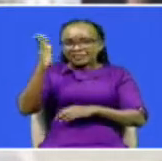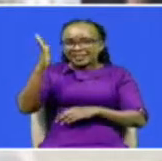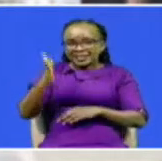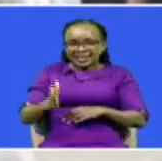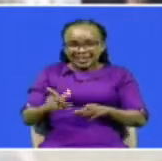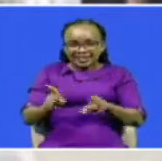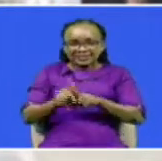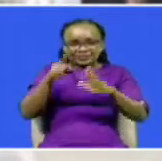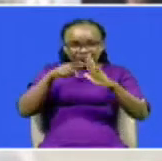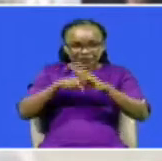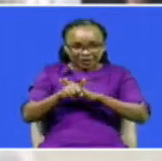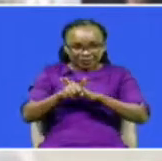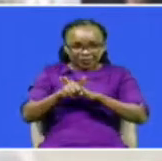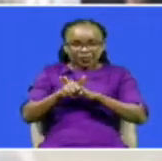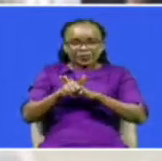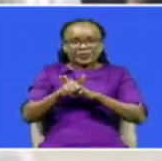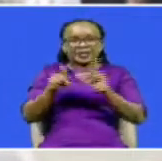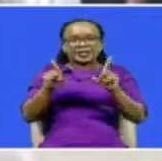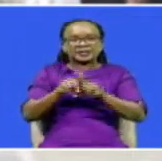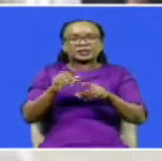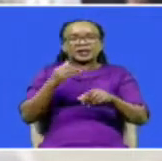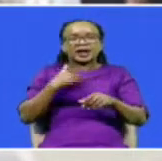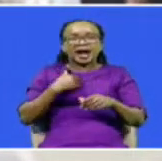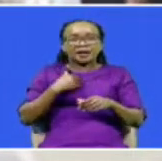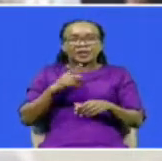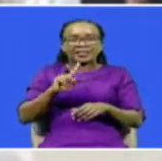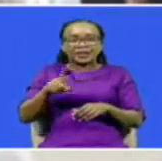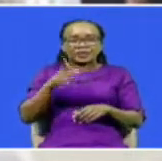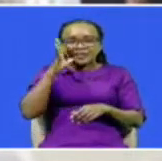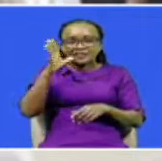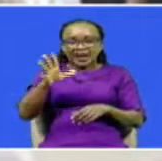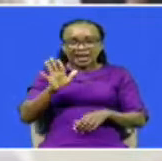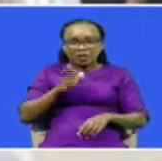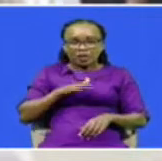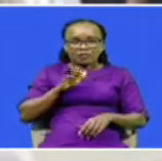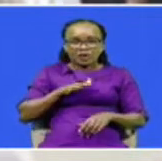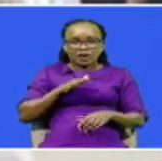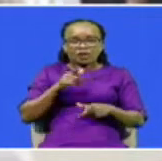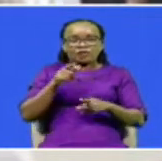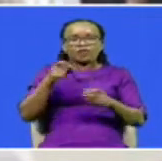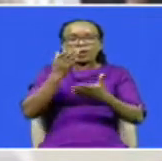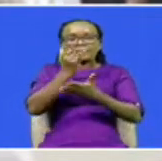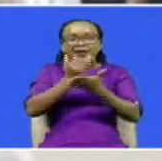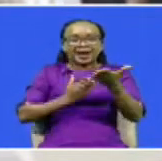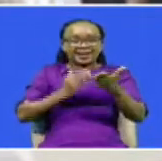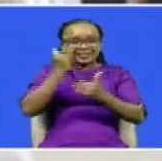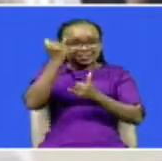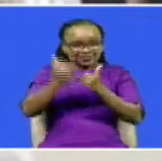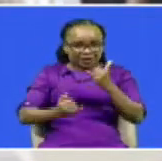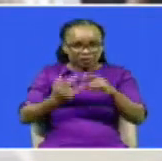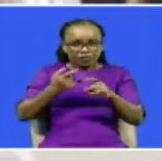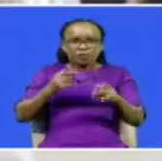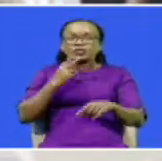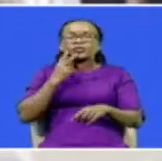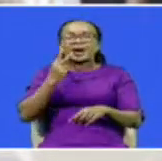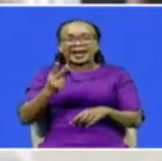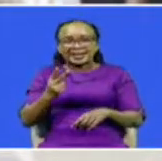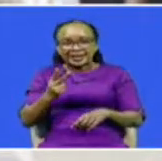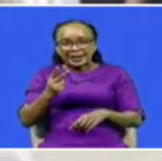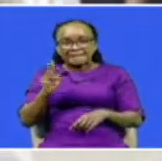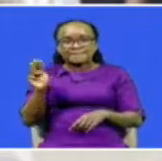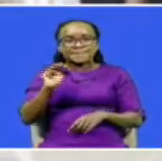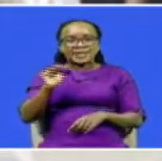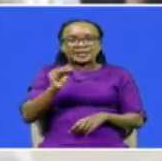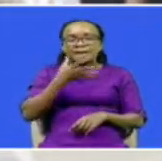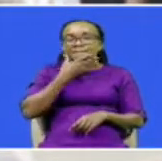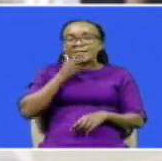hata zaidi kutokana na michujo. Mbio za mita 1500 wanawake, kutakuwa na nusu fainali ya mbio za mita 200 wanaume na wanawake, vilevile kutakuwa